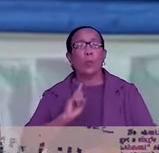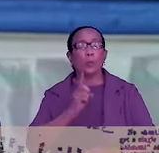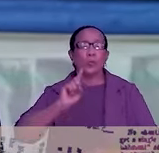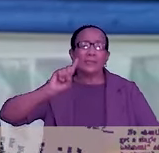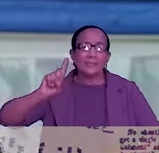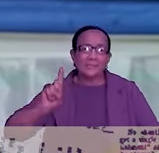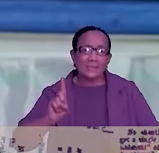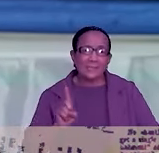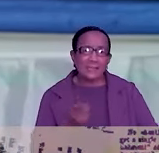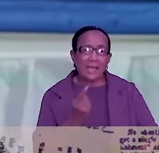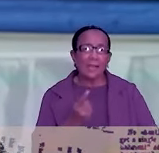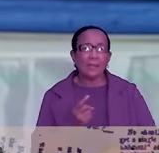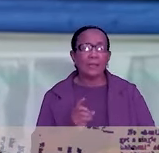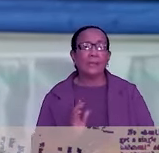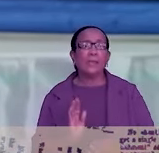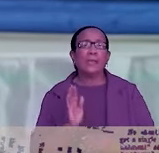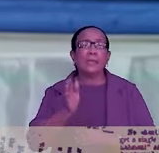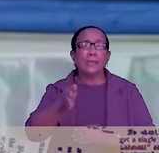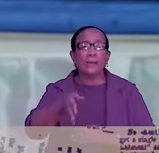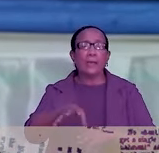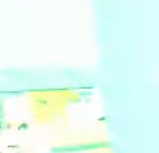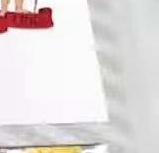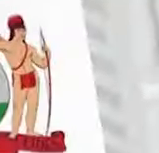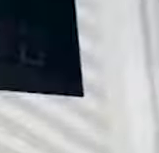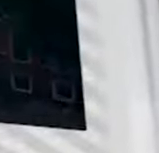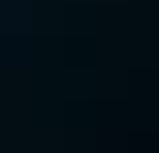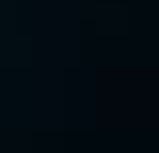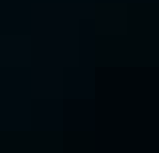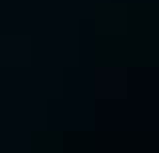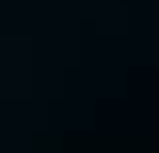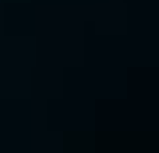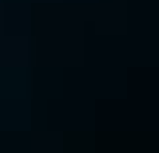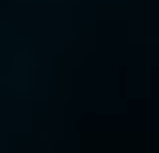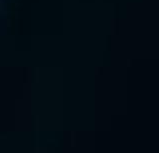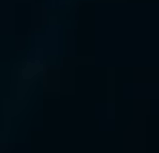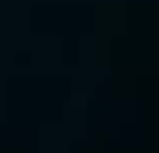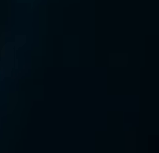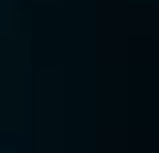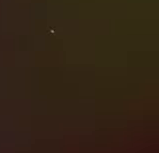steifi atap ala tu futu.